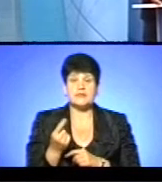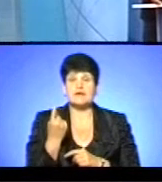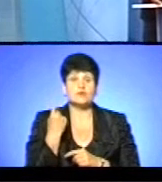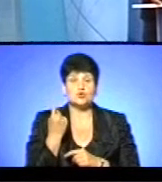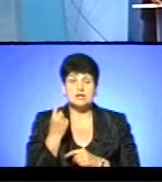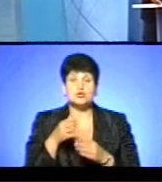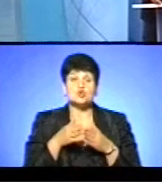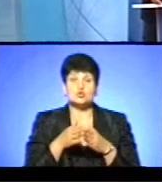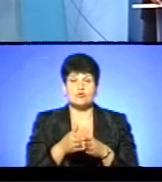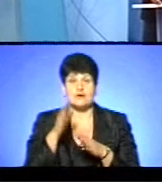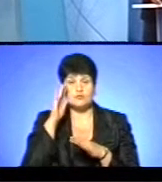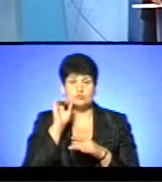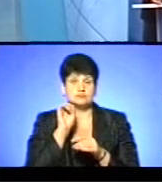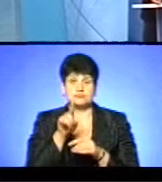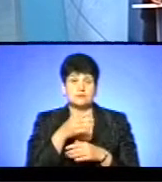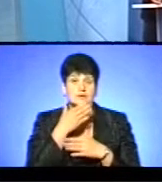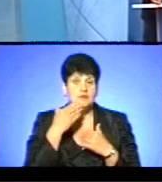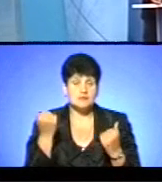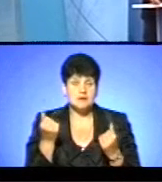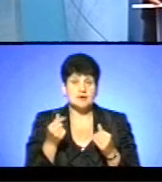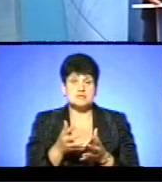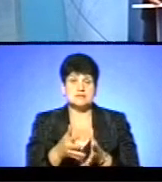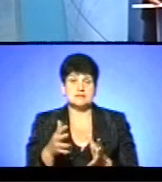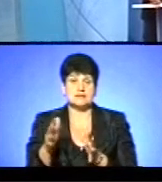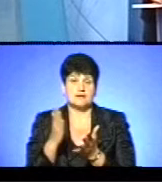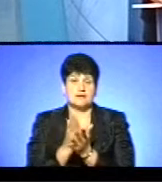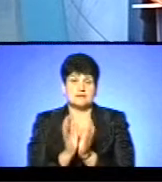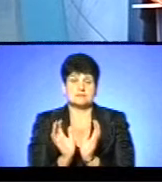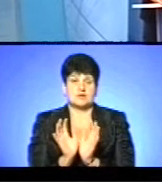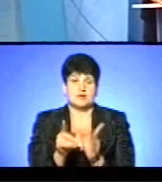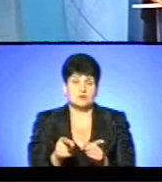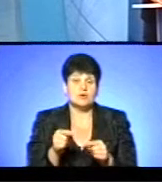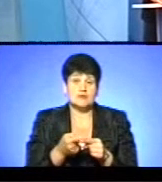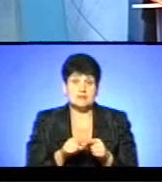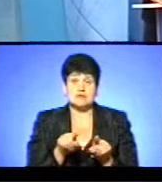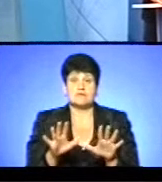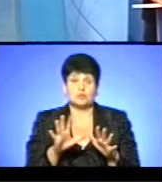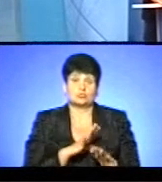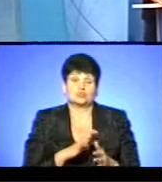не кине, не знайде цю сітку, сітки стоять в збереженні, як сталося і цього випадку, тому